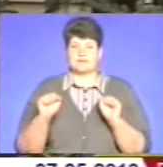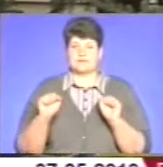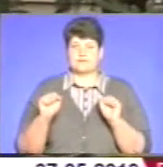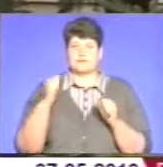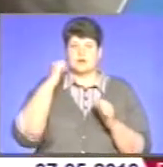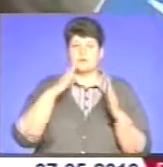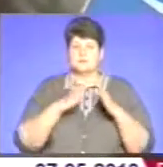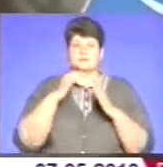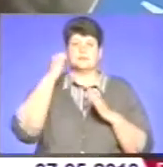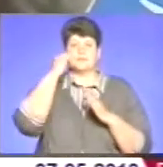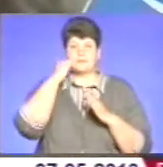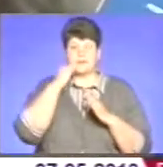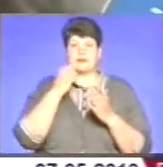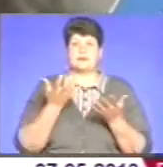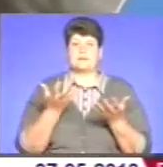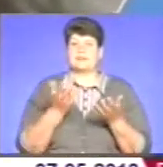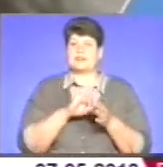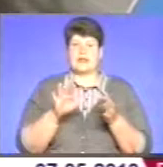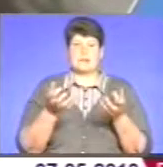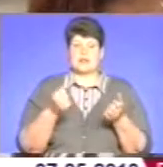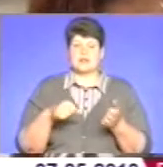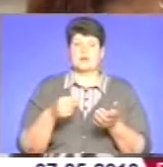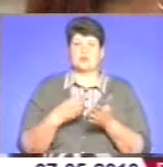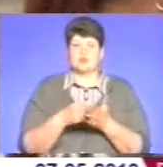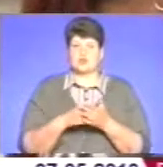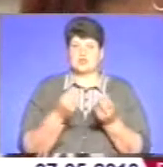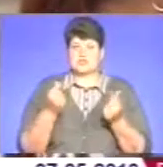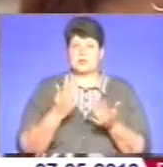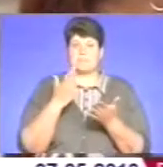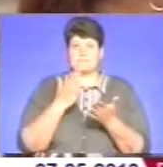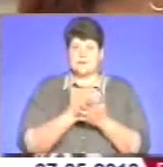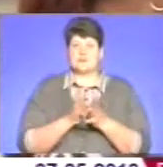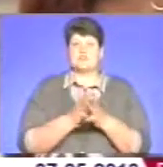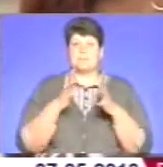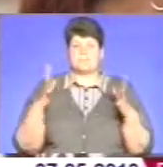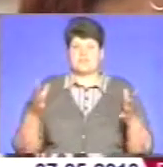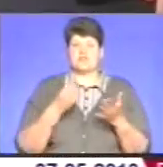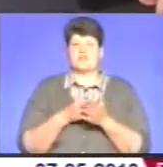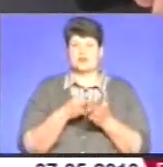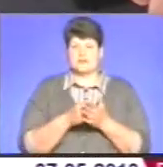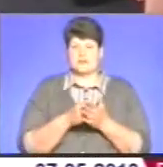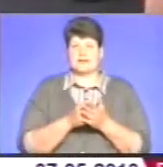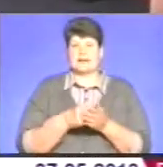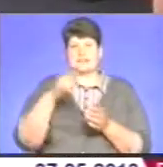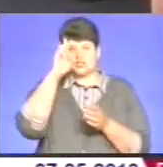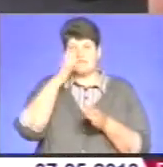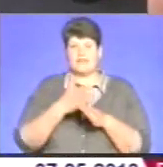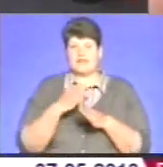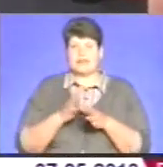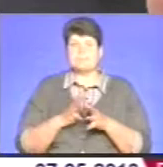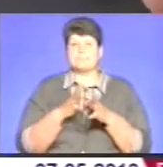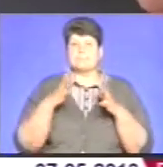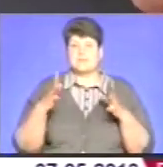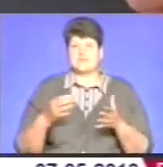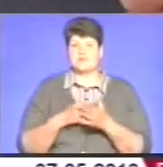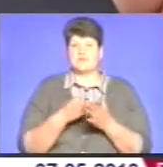геріатричного будинку, не прийнятий бюджет. І маючи на цей рік фінансування більше, держава виділила більше фінансування для